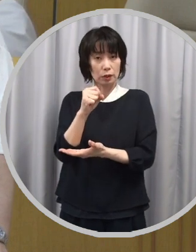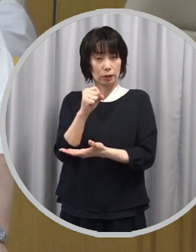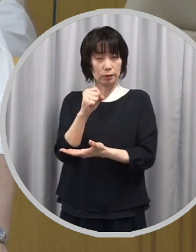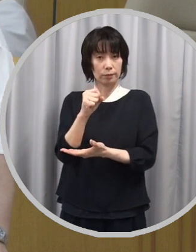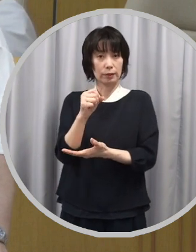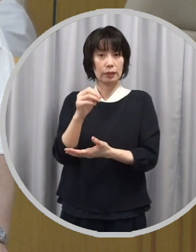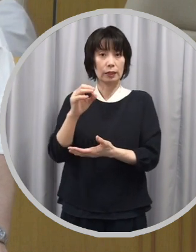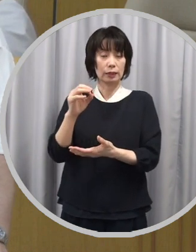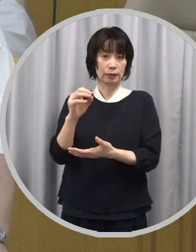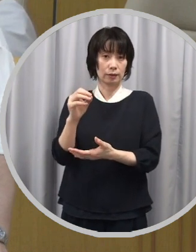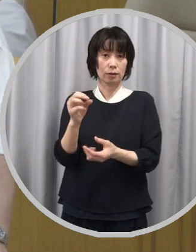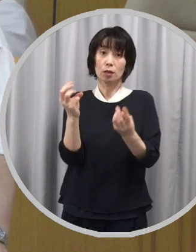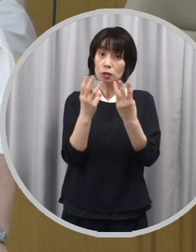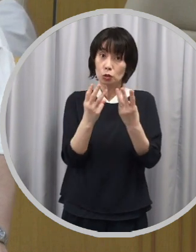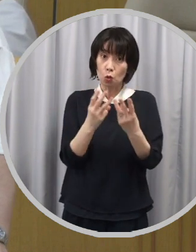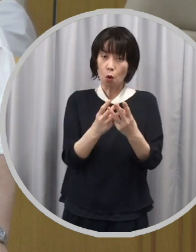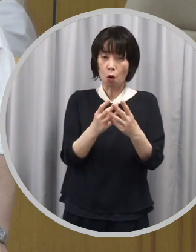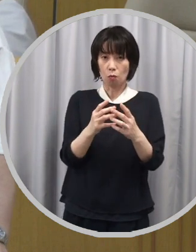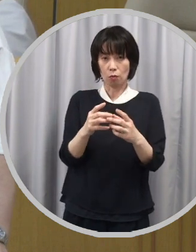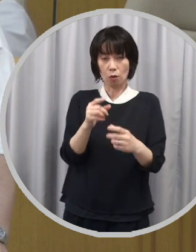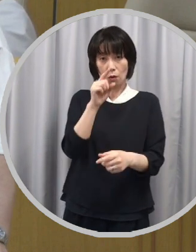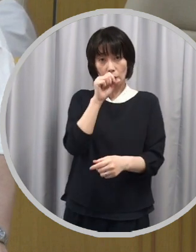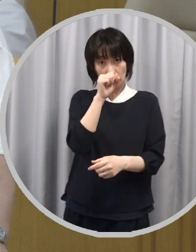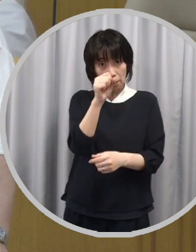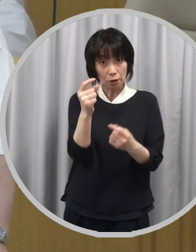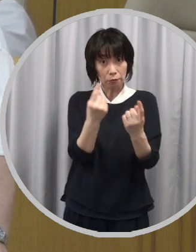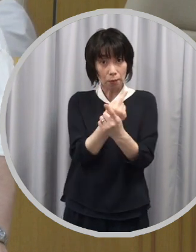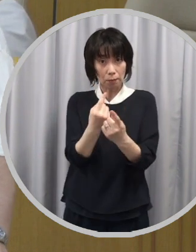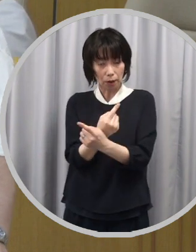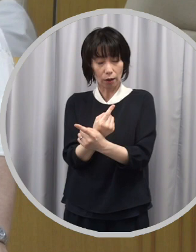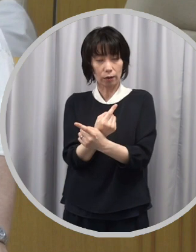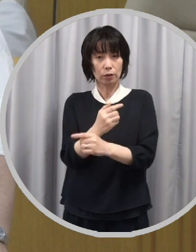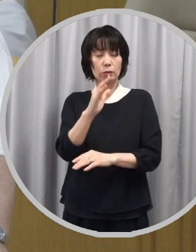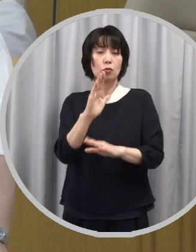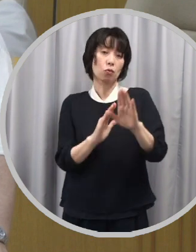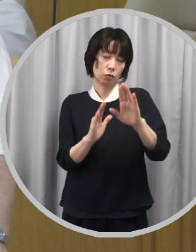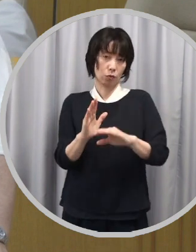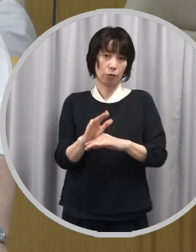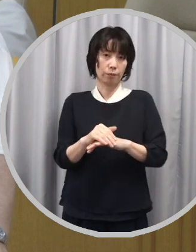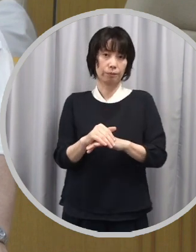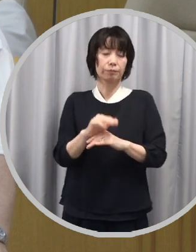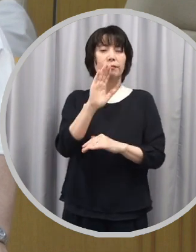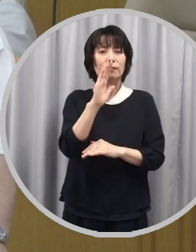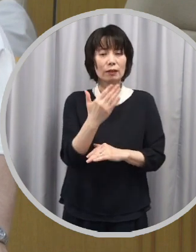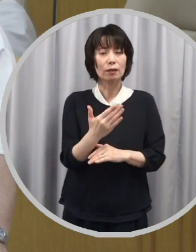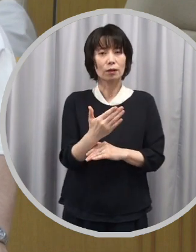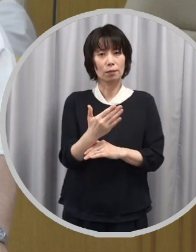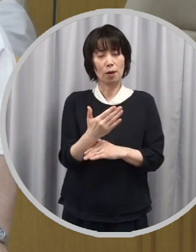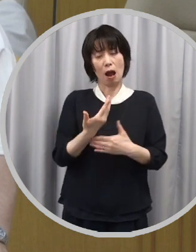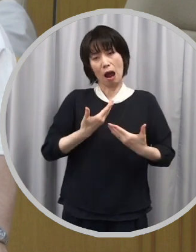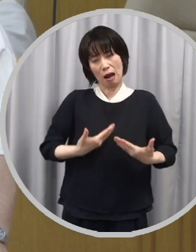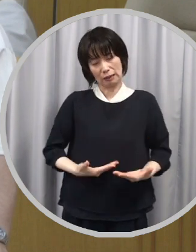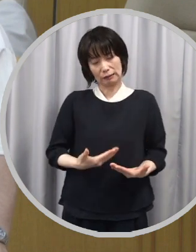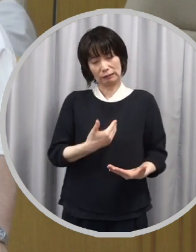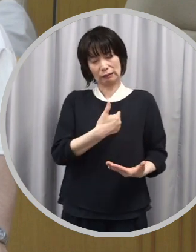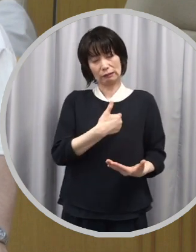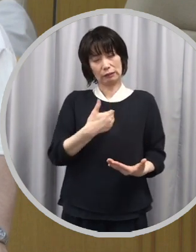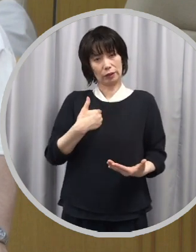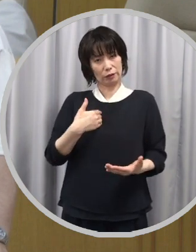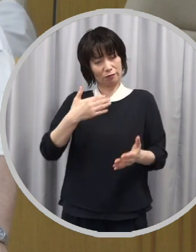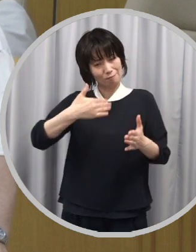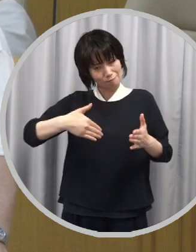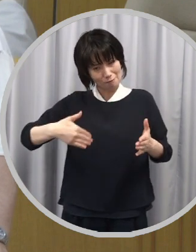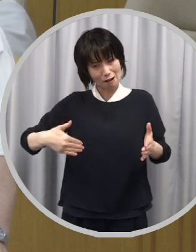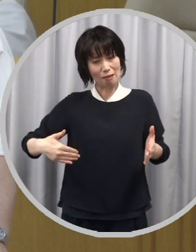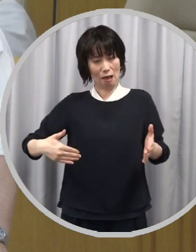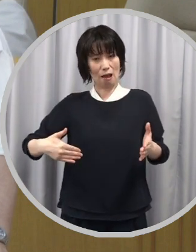政指標もしっかりと改善の方向が見られておりますが、まだまだ安心できるところまでは到達